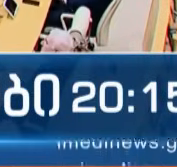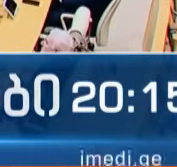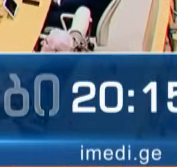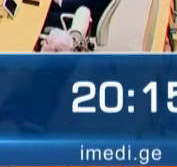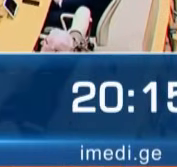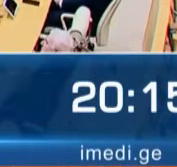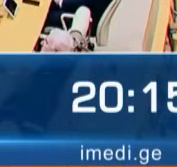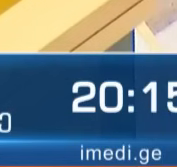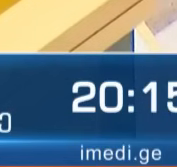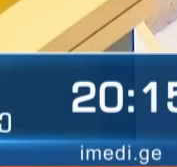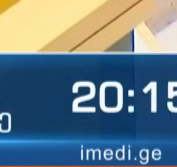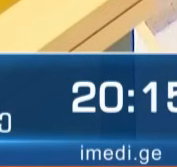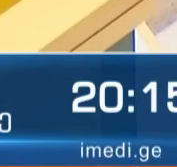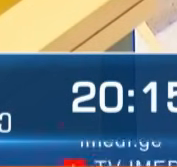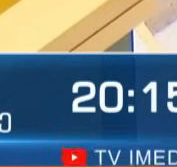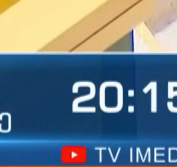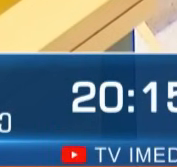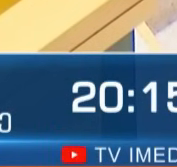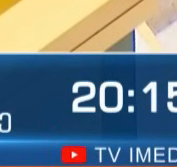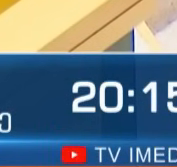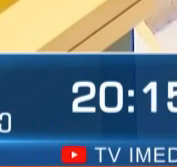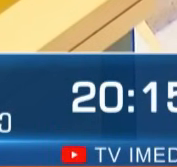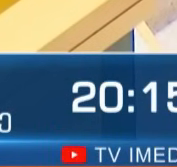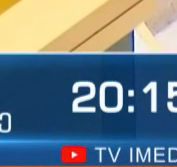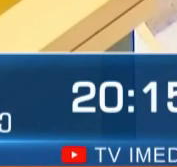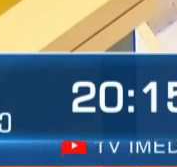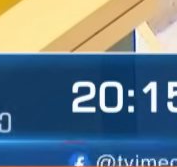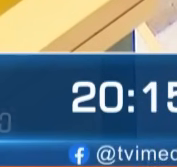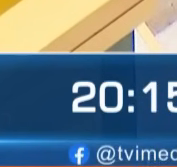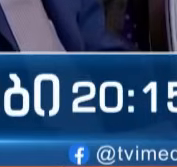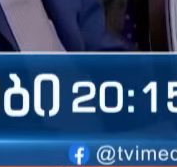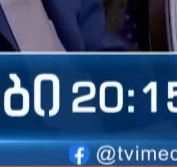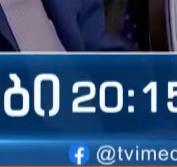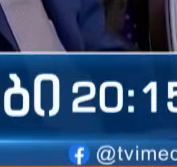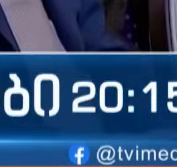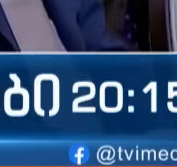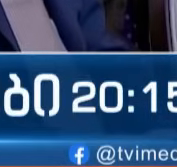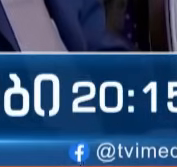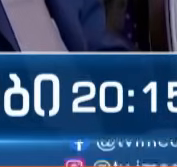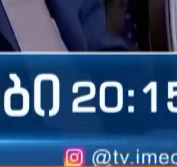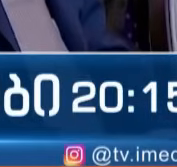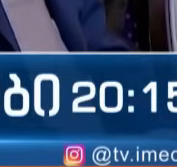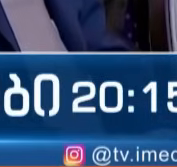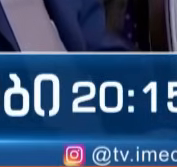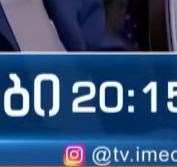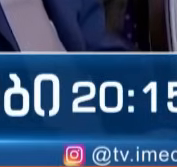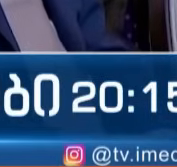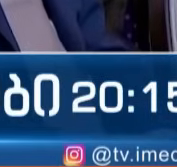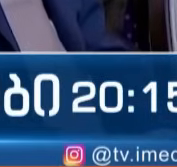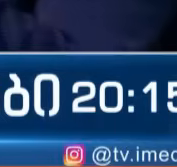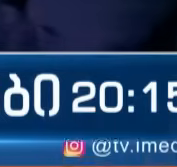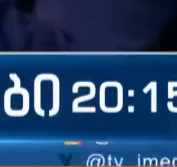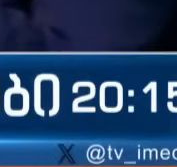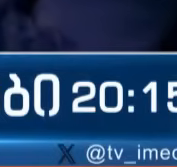პრემიერ-მინისტრის სტატუსით გააგრძელებს. დეპუტატებისთვის სამთავრობო პროგრამის წარდგენამდე გაკეთებულ შესავალ სიტყვაში მთავრობის მომავალმა მეთაურმა ქართული